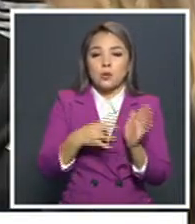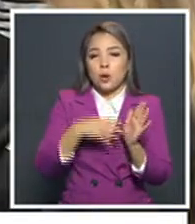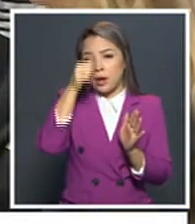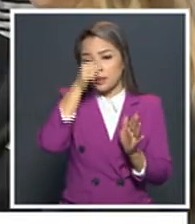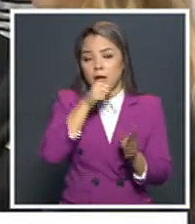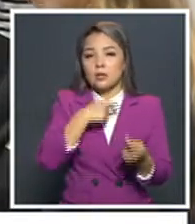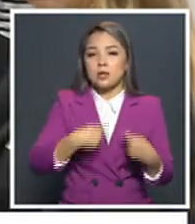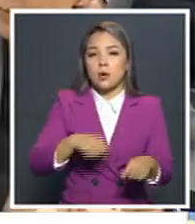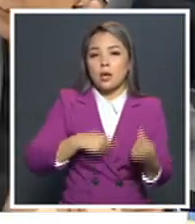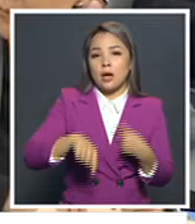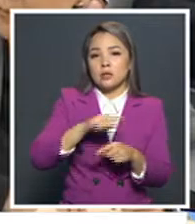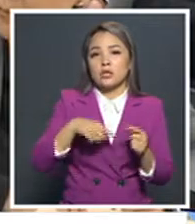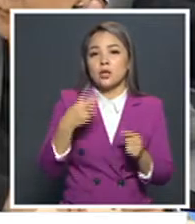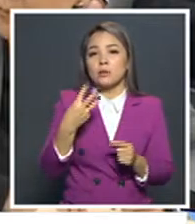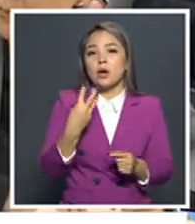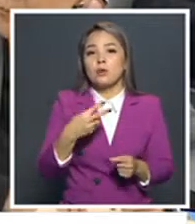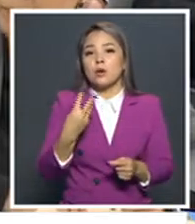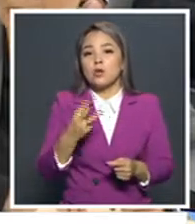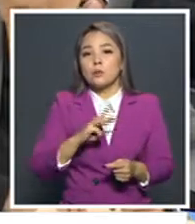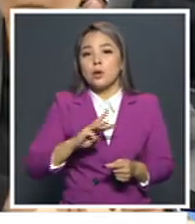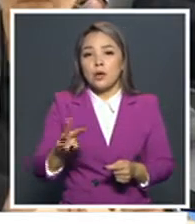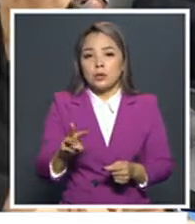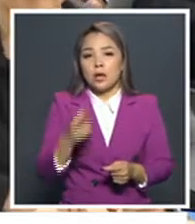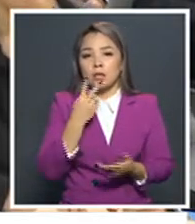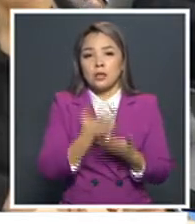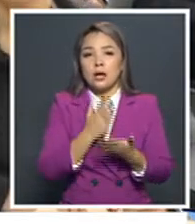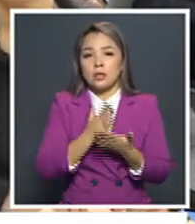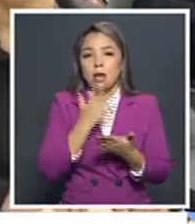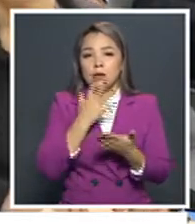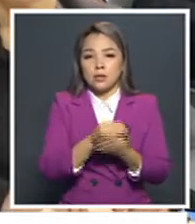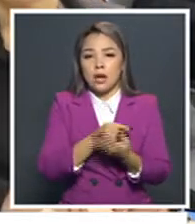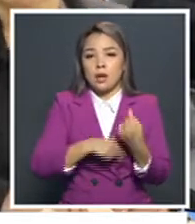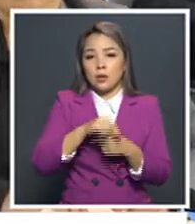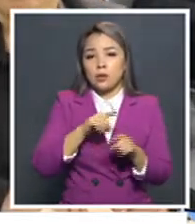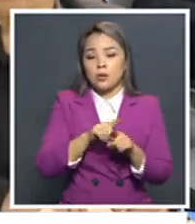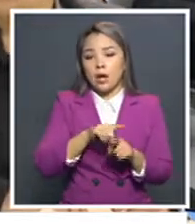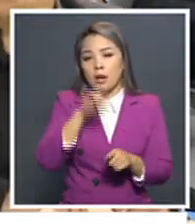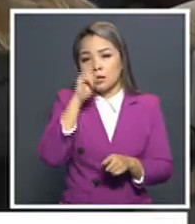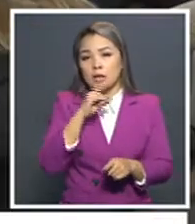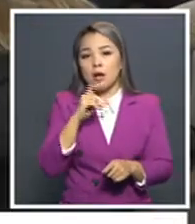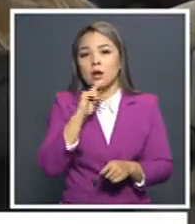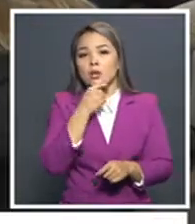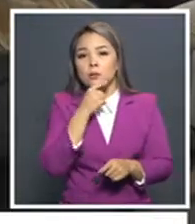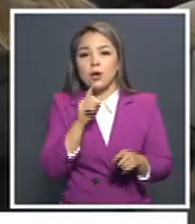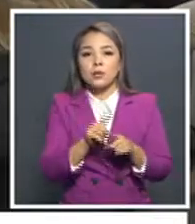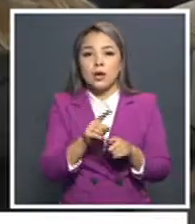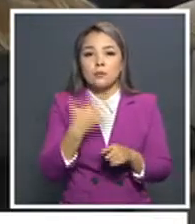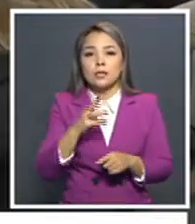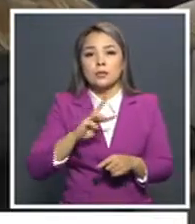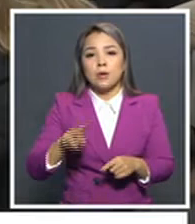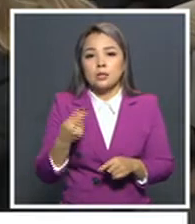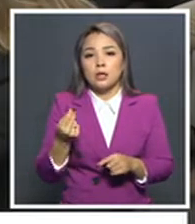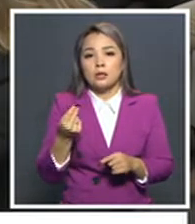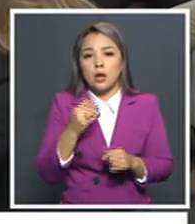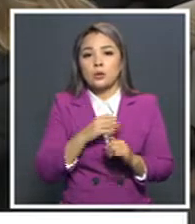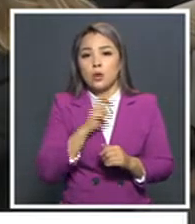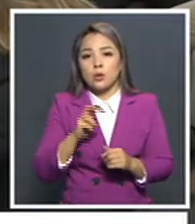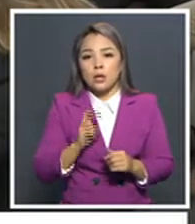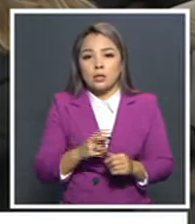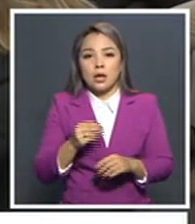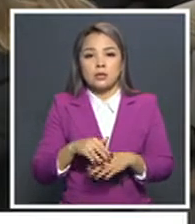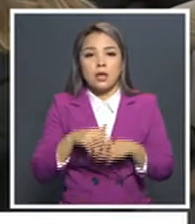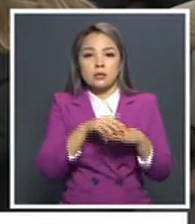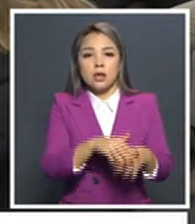айналымы 23,8 миллиард долларды құрады. Қарт құрлық кәсіпкерлері қазақ экономикасына жарты жылда 5 миллиард доллардан астам қаржы